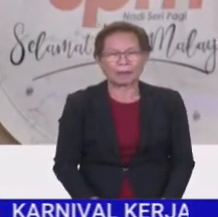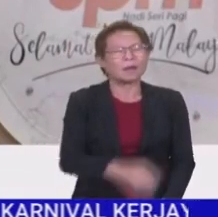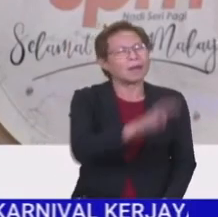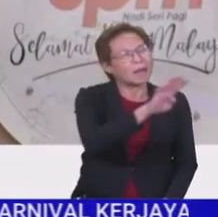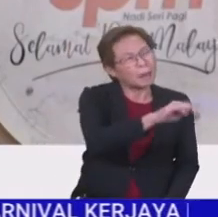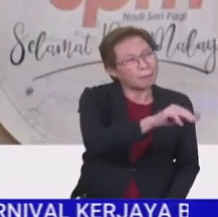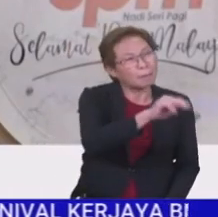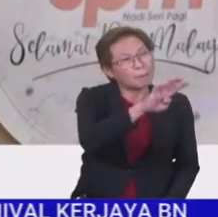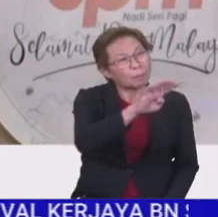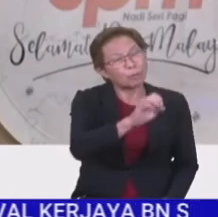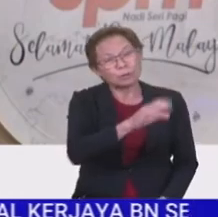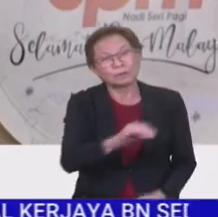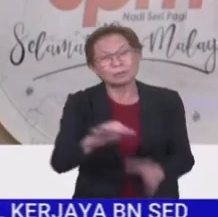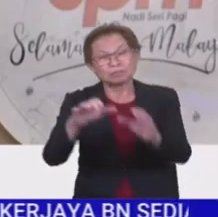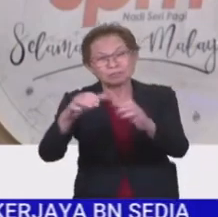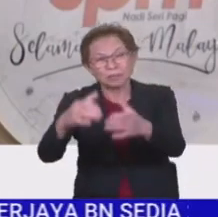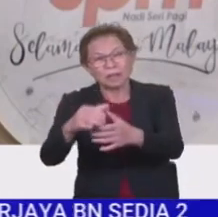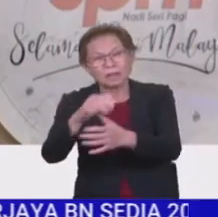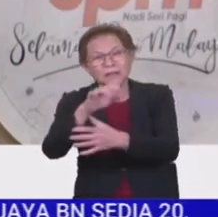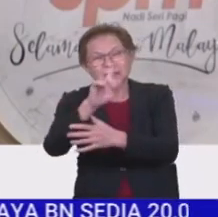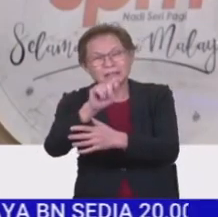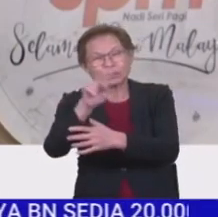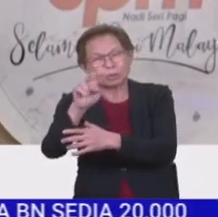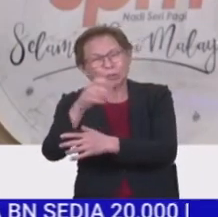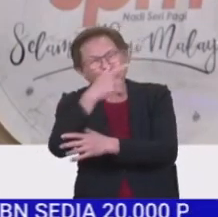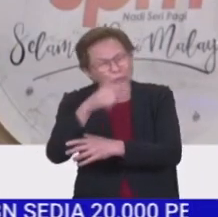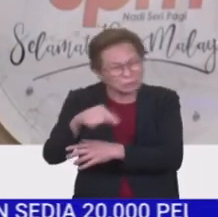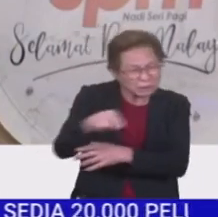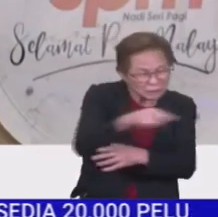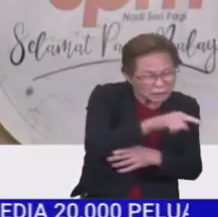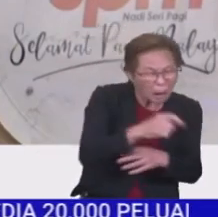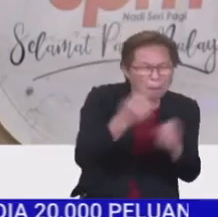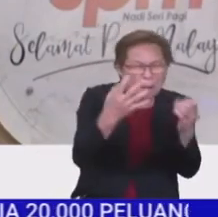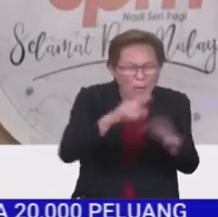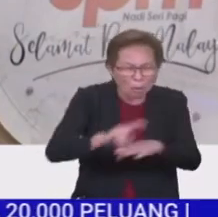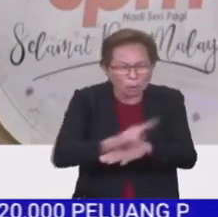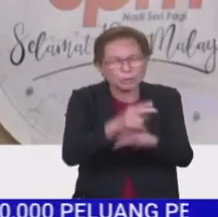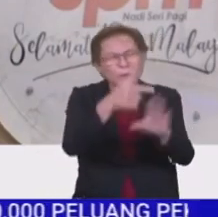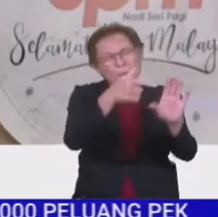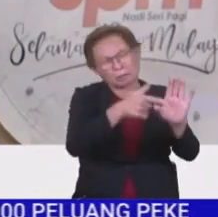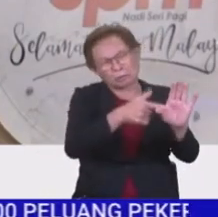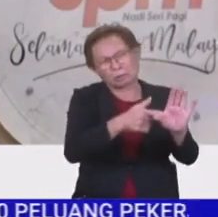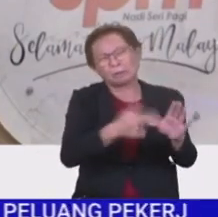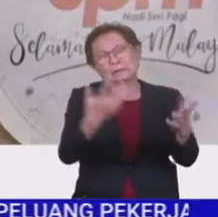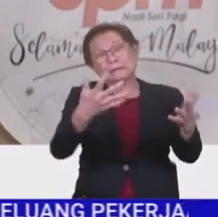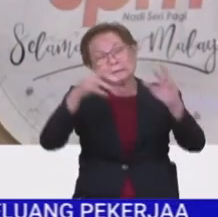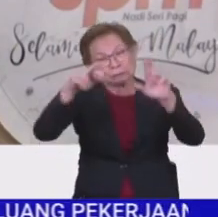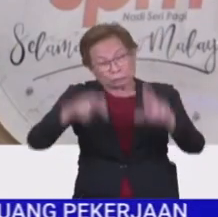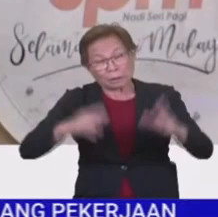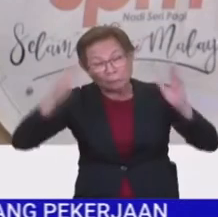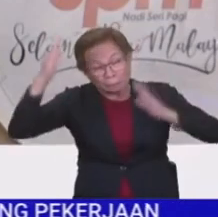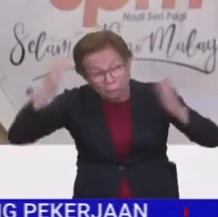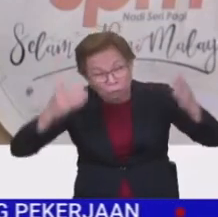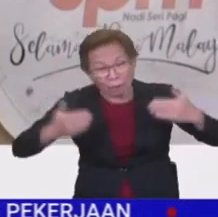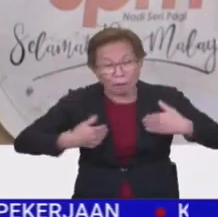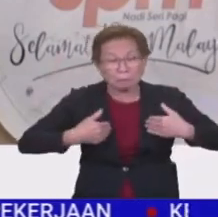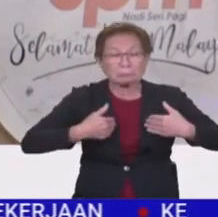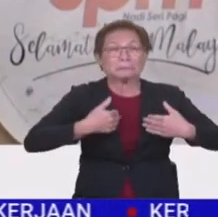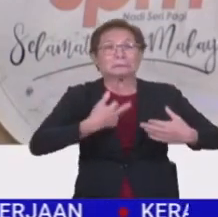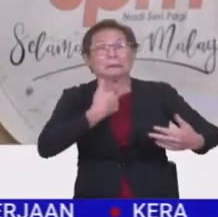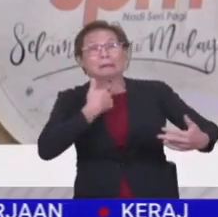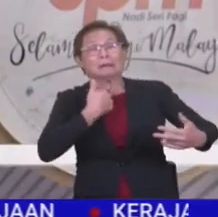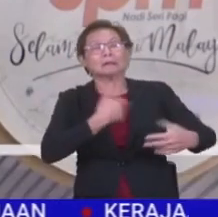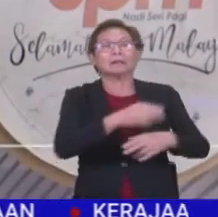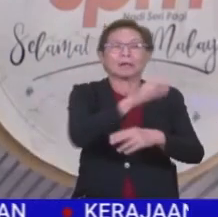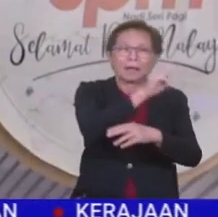petrol contohnya. Jadi kita akan terus membantu semua rakyat Malaysia yang terkesan sama ada B40, M40 ataupun